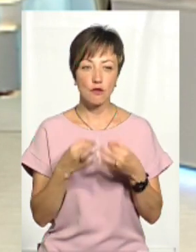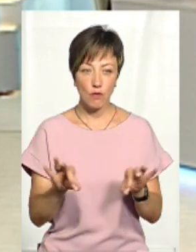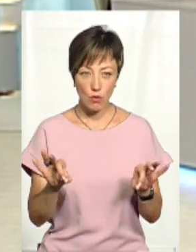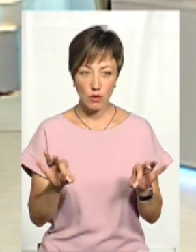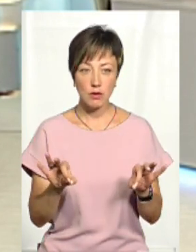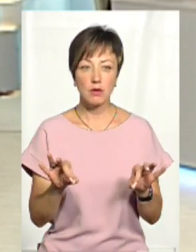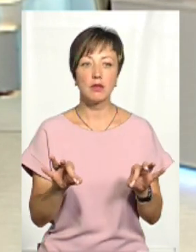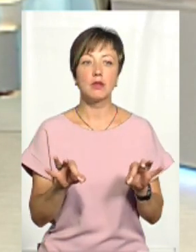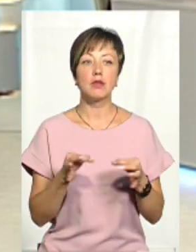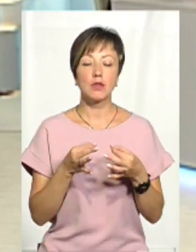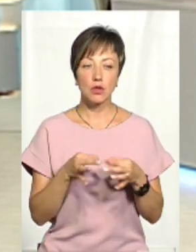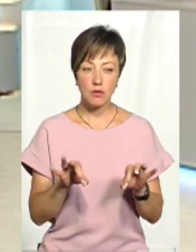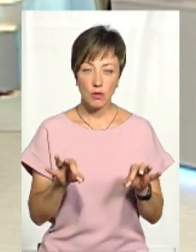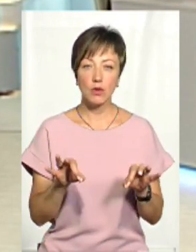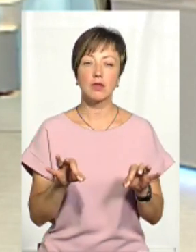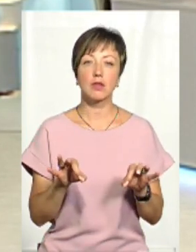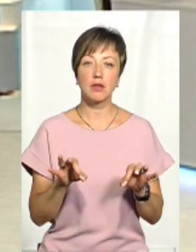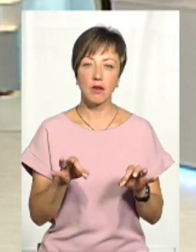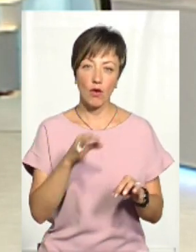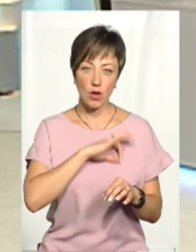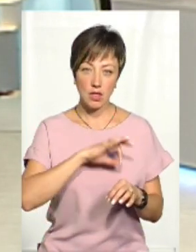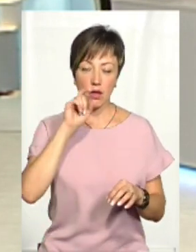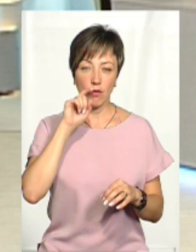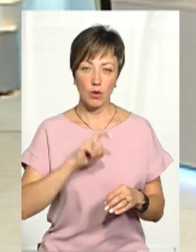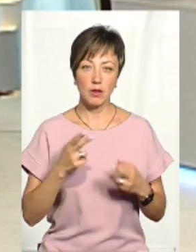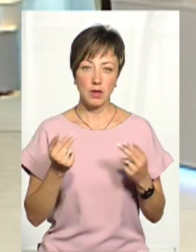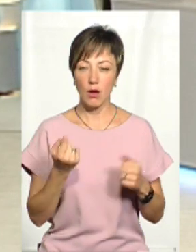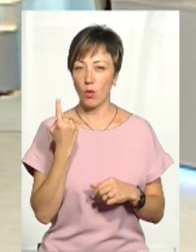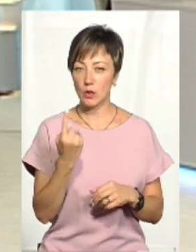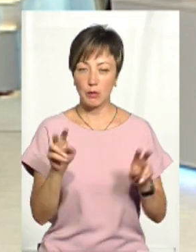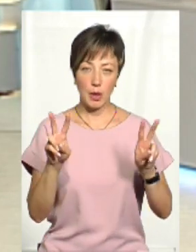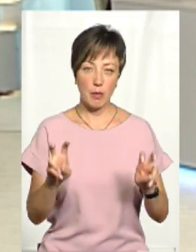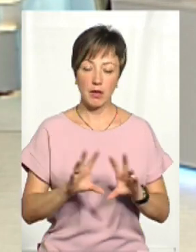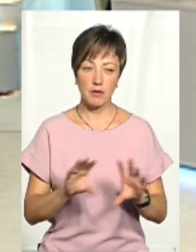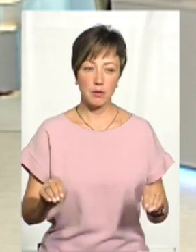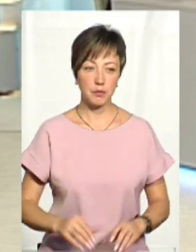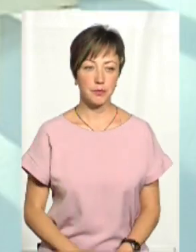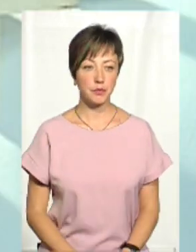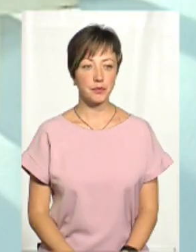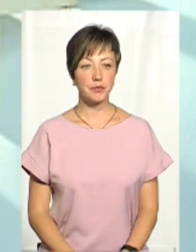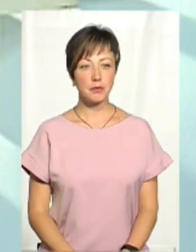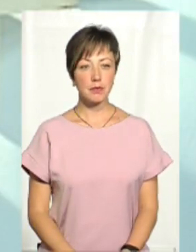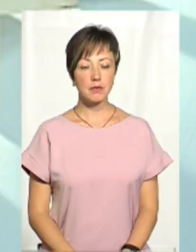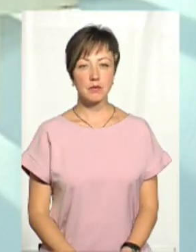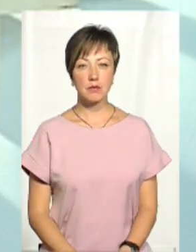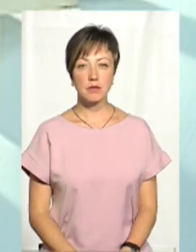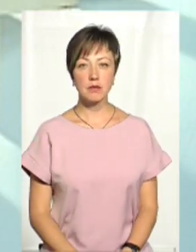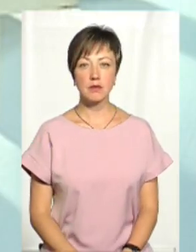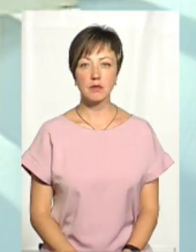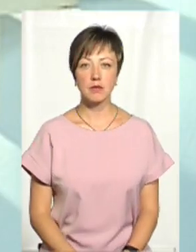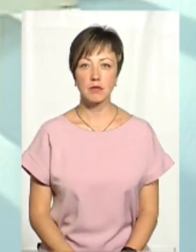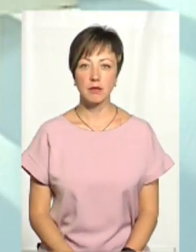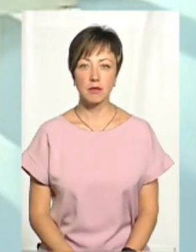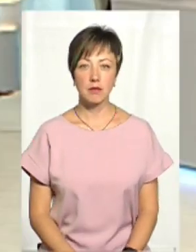переліку пестицидів і агрохімікатів, дозволений в цій Україні. Так, тільки один препарат. І він